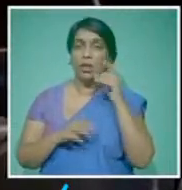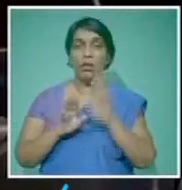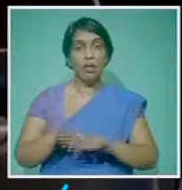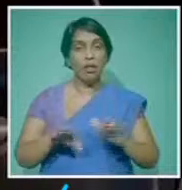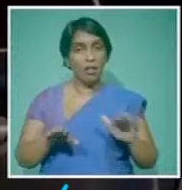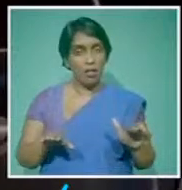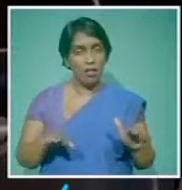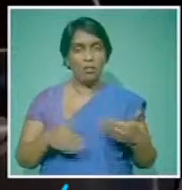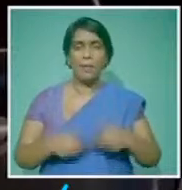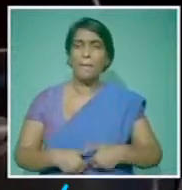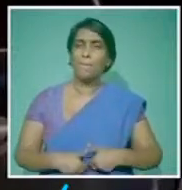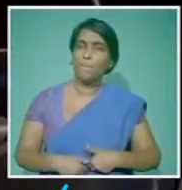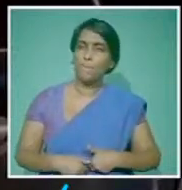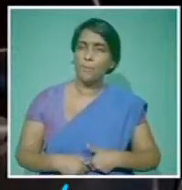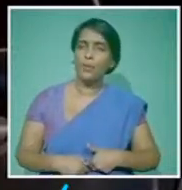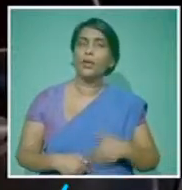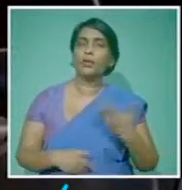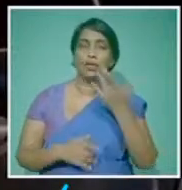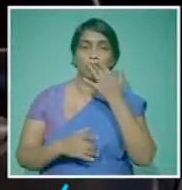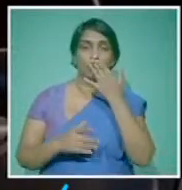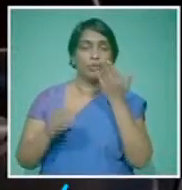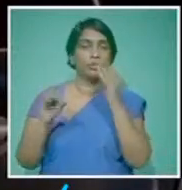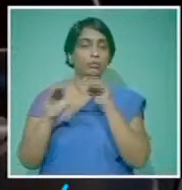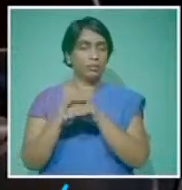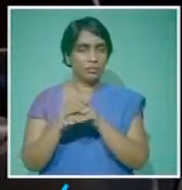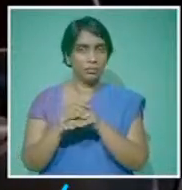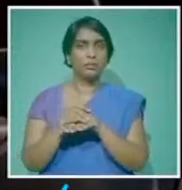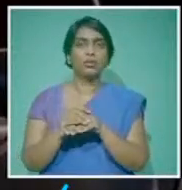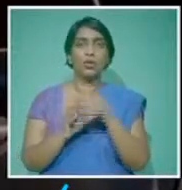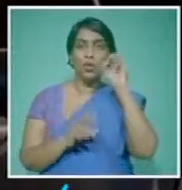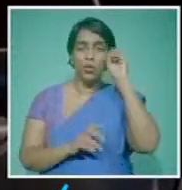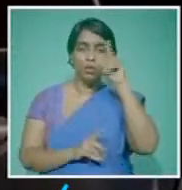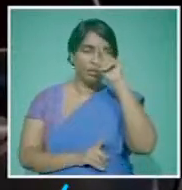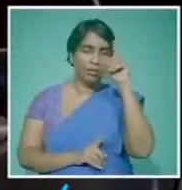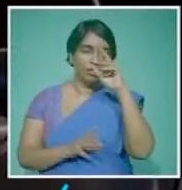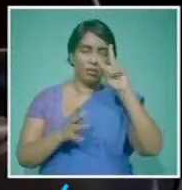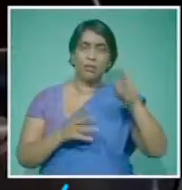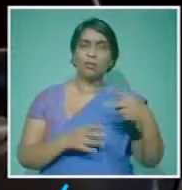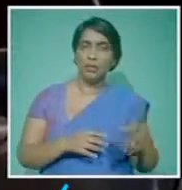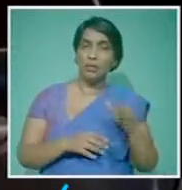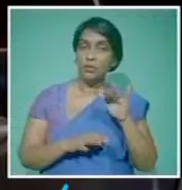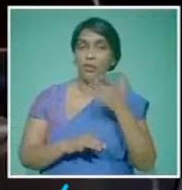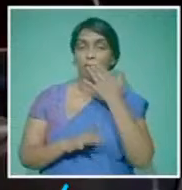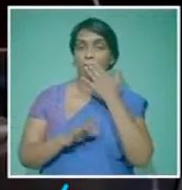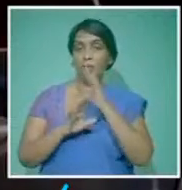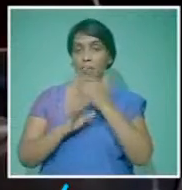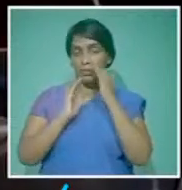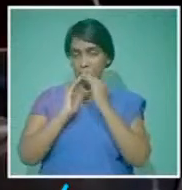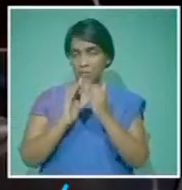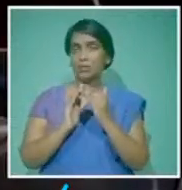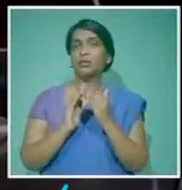දරුවන් බඩගින්නේ පාසල්වලට ඇවිල්ලා උදේට කලන්ත දානවා සමහරක් පාසල්වල